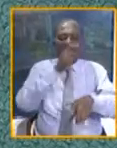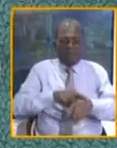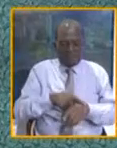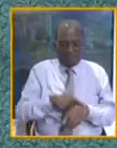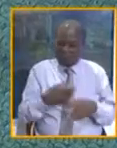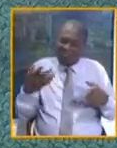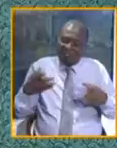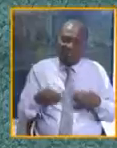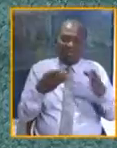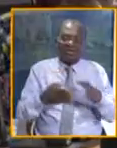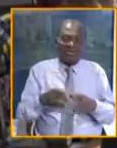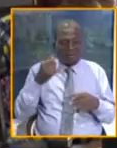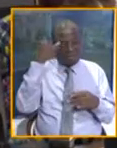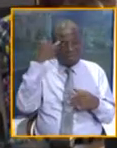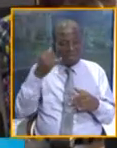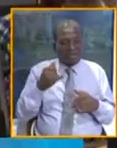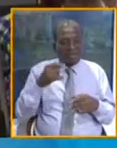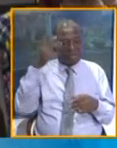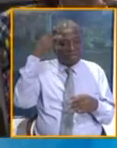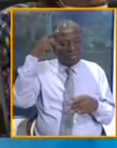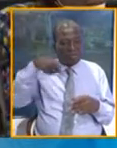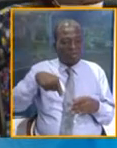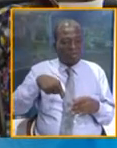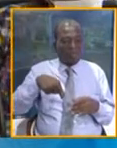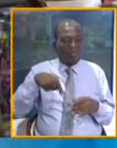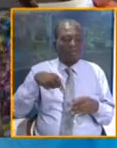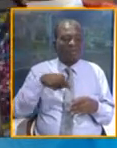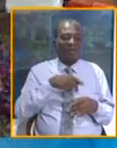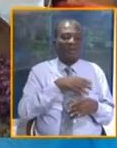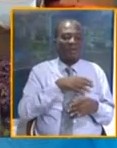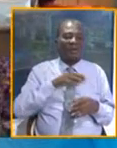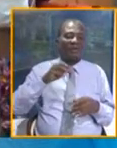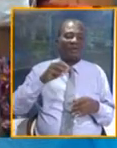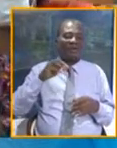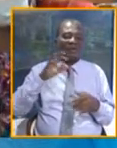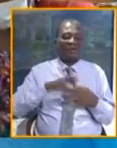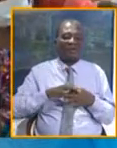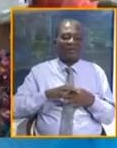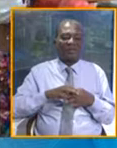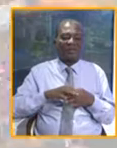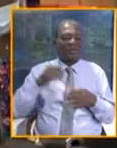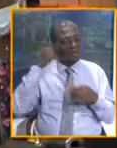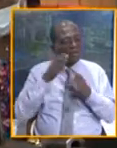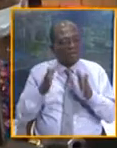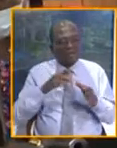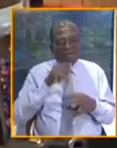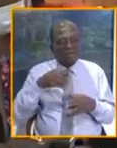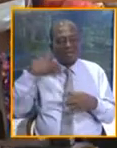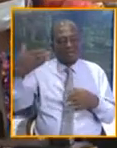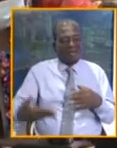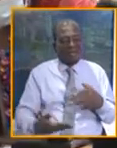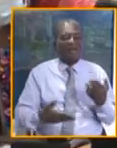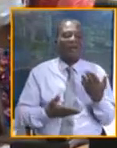au bon fonctionnement de l'entreprise. Je pense que c'est ce côté de secrétaire qui ne reçoit pas bien, secrétaire qui a la mine